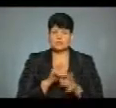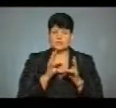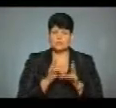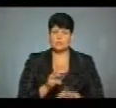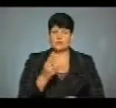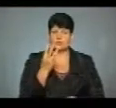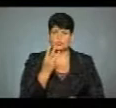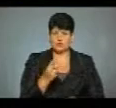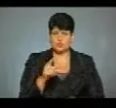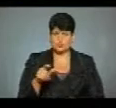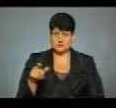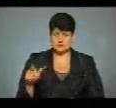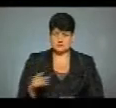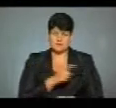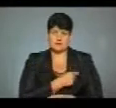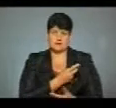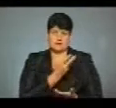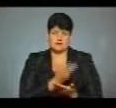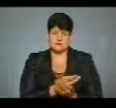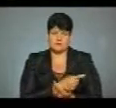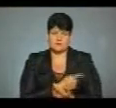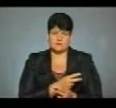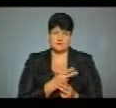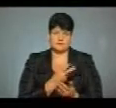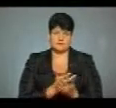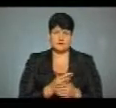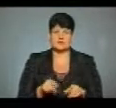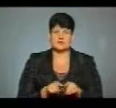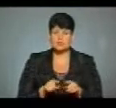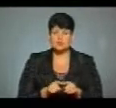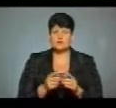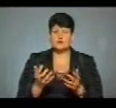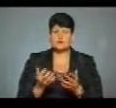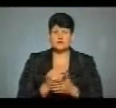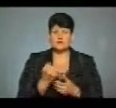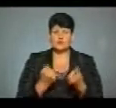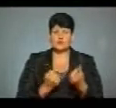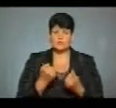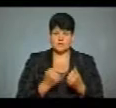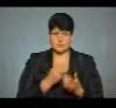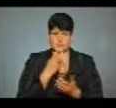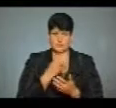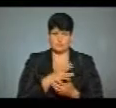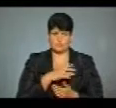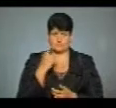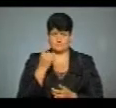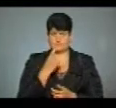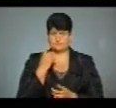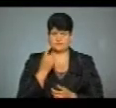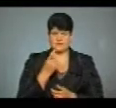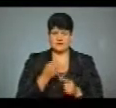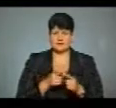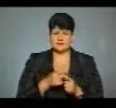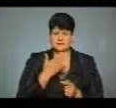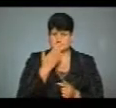травмовано троє осіб, яких шпиталізували до медичного закладу. Також патрульні виявили у водія явні ознаки алкогольного сп'яніння, це